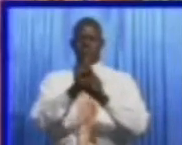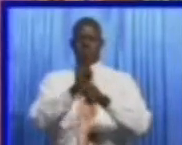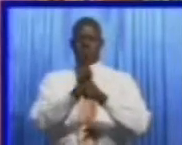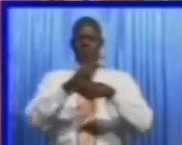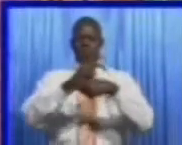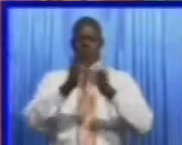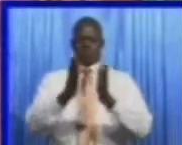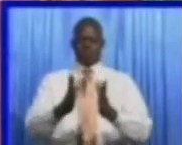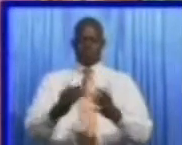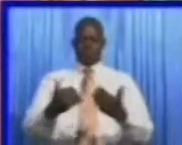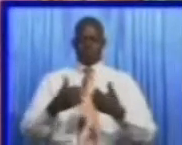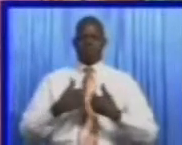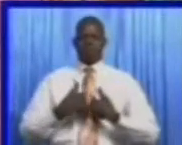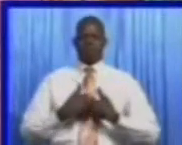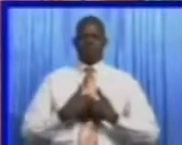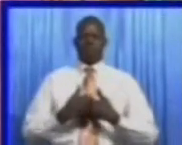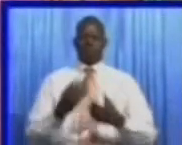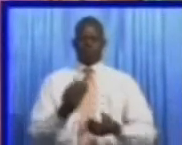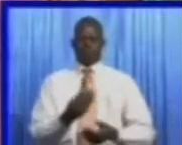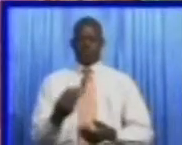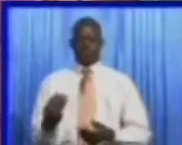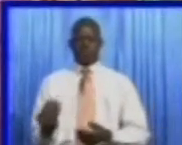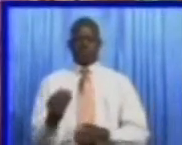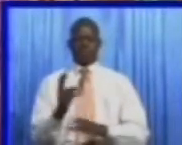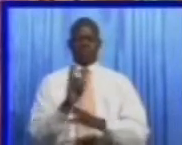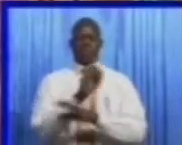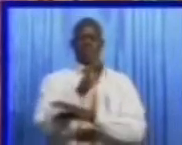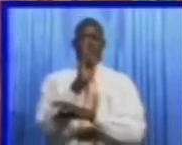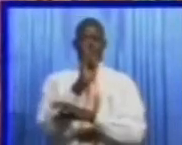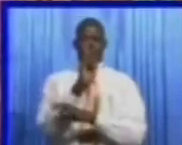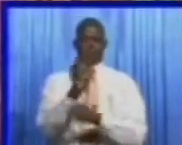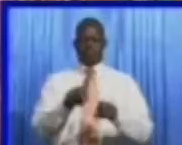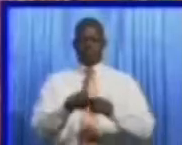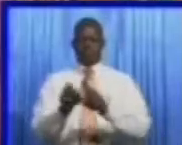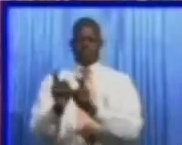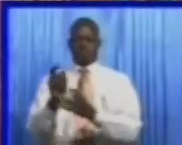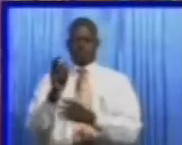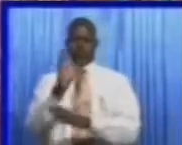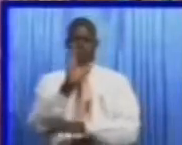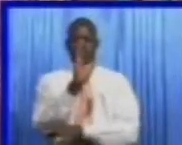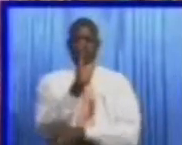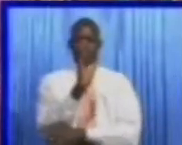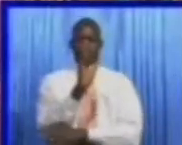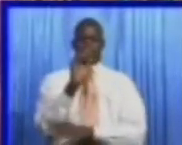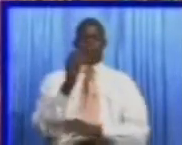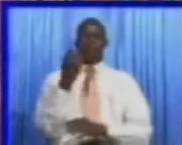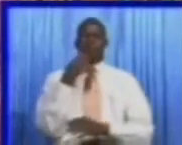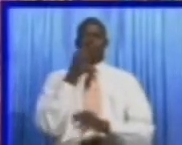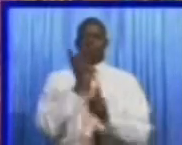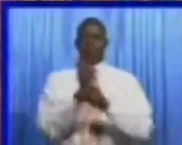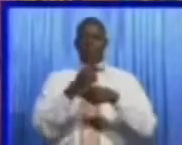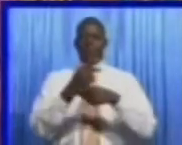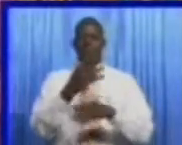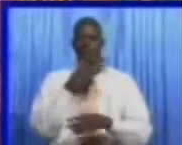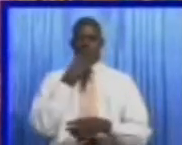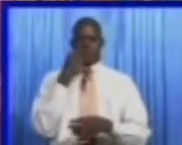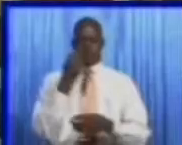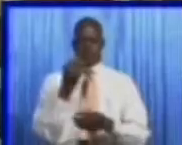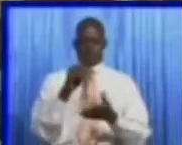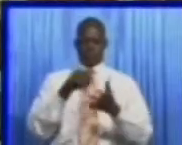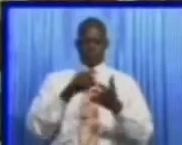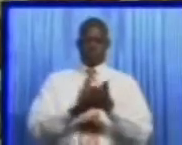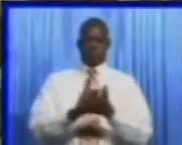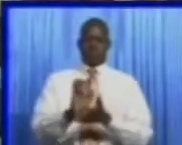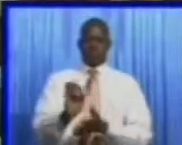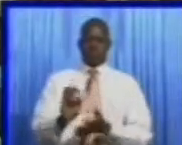accéder à du matériel végétal, donc à des variétés de plantes qui produisent mieux que celles